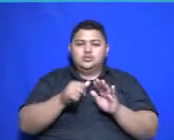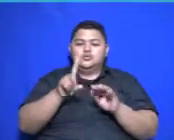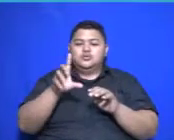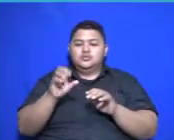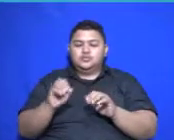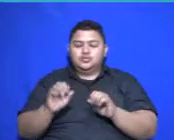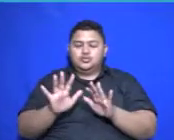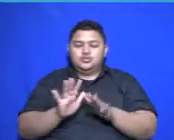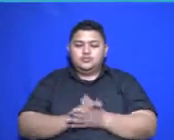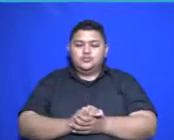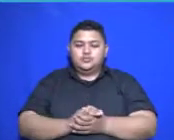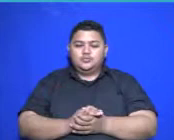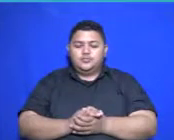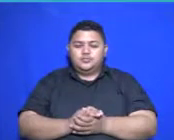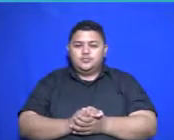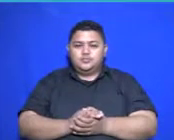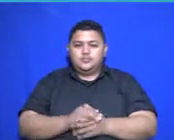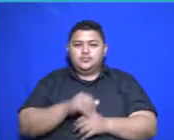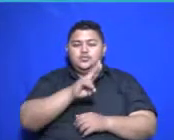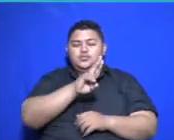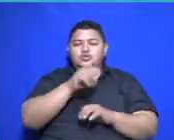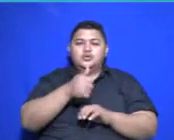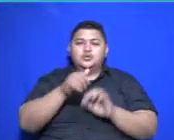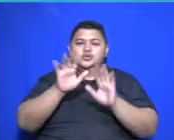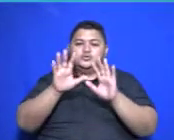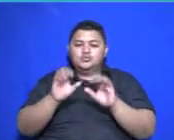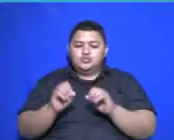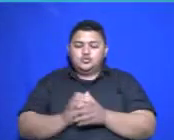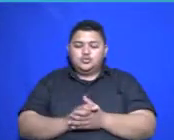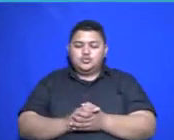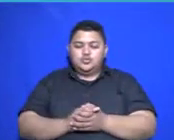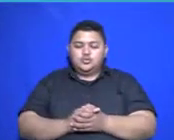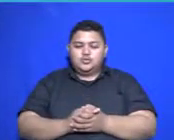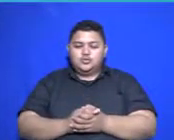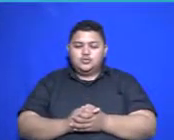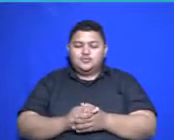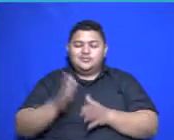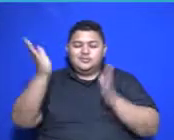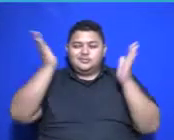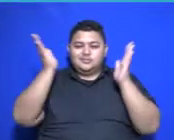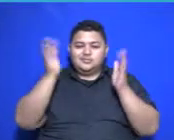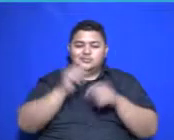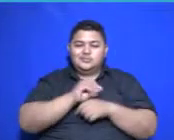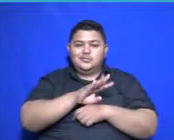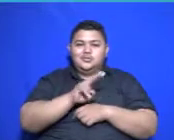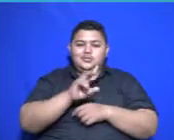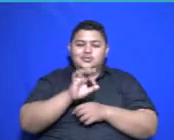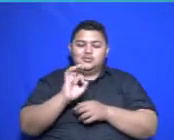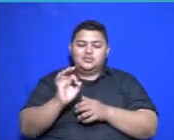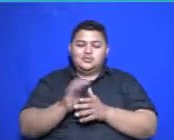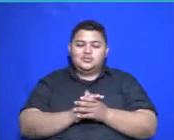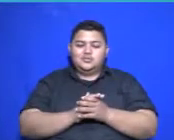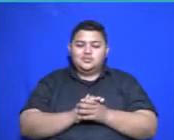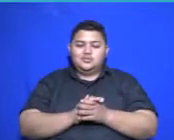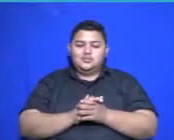20.610. Dari 2.610 dan sementara untuk Malaysia di 22.000, Singapura di